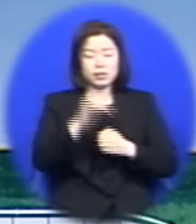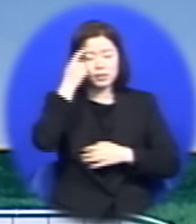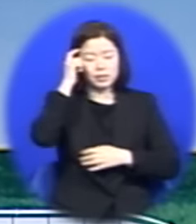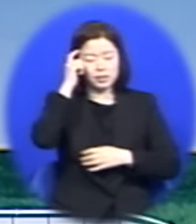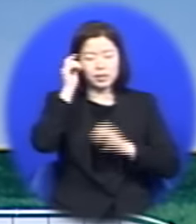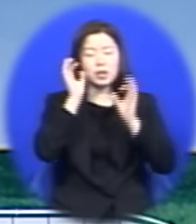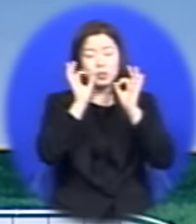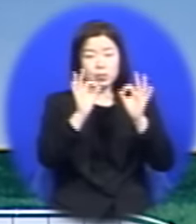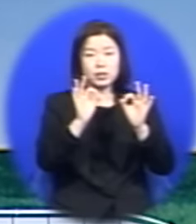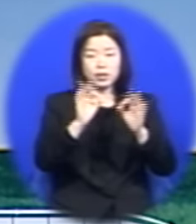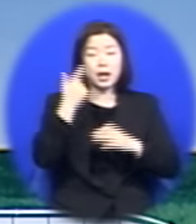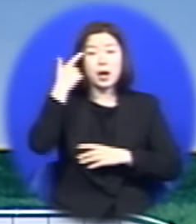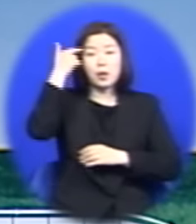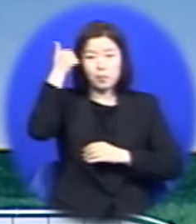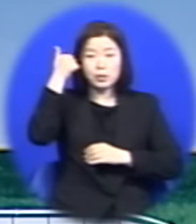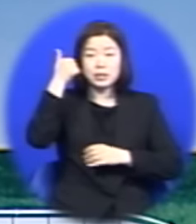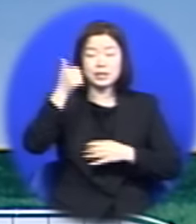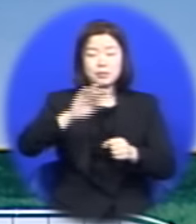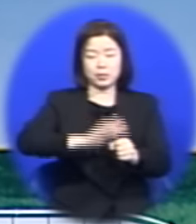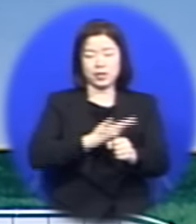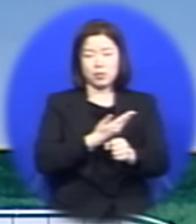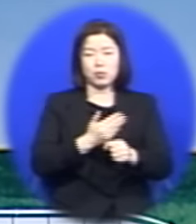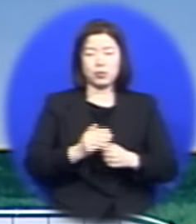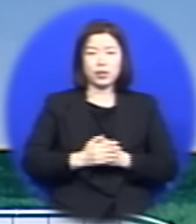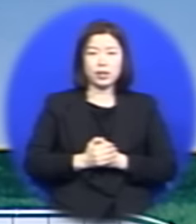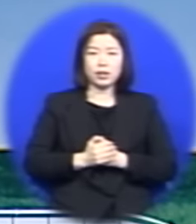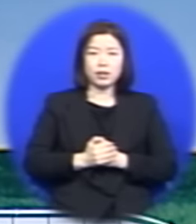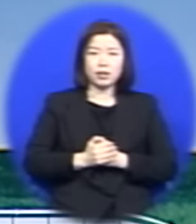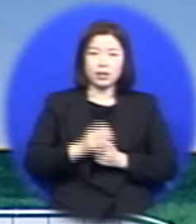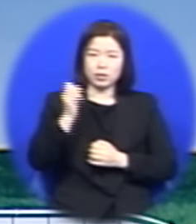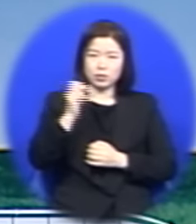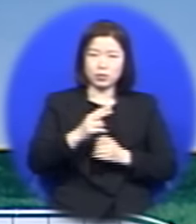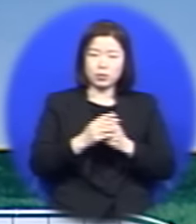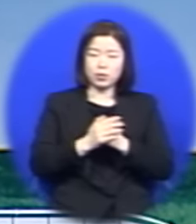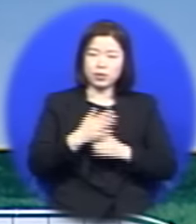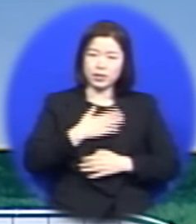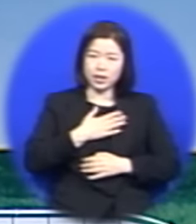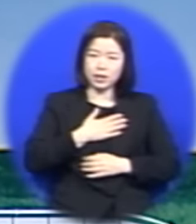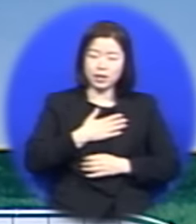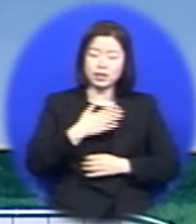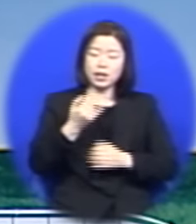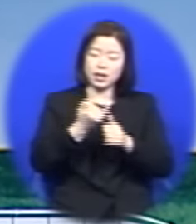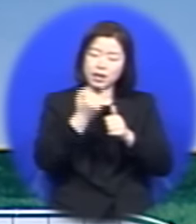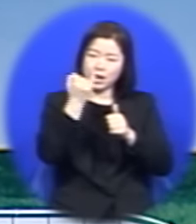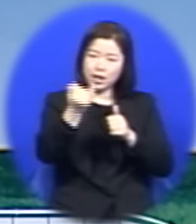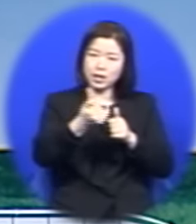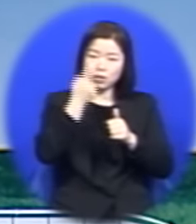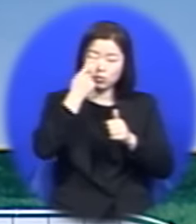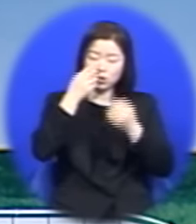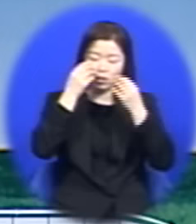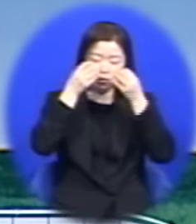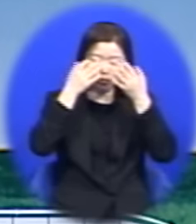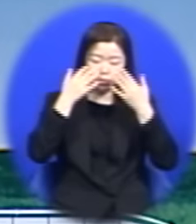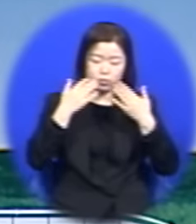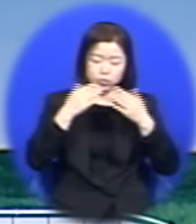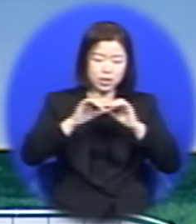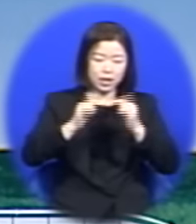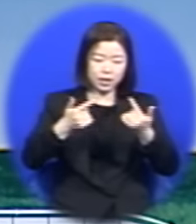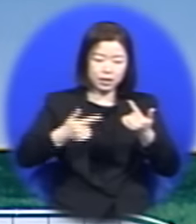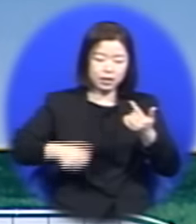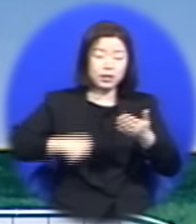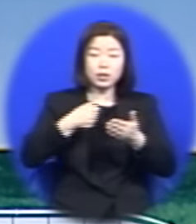보니까 목사님이 잘못하셨대요. 그리고 내가 내 아내의 눈에는 눈물이 흐르지 않겠다고